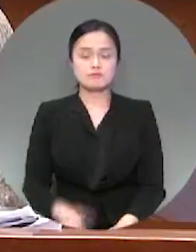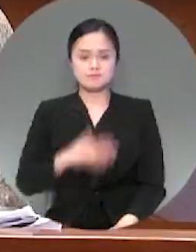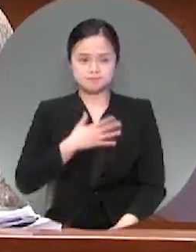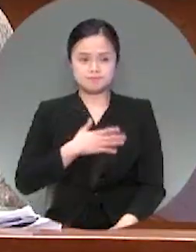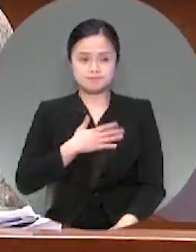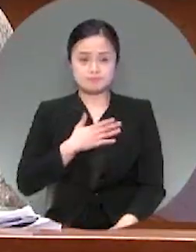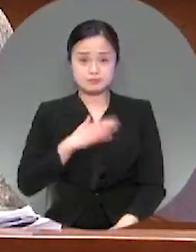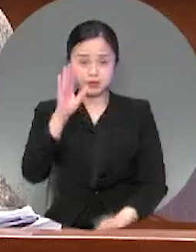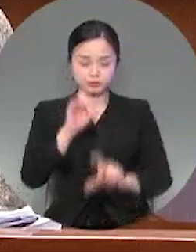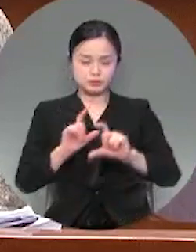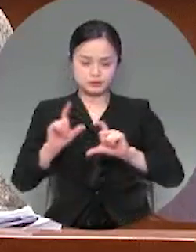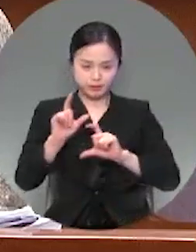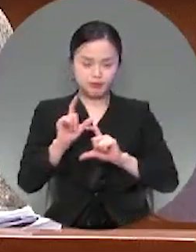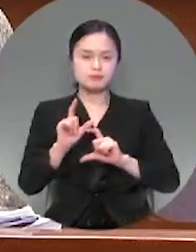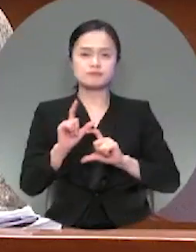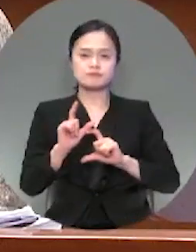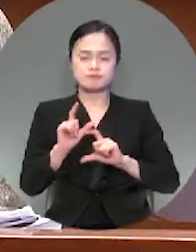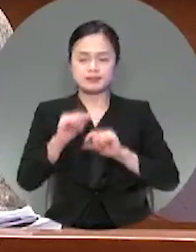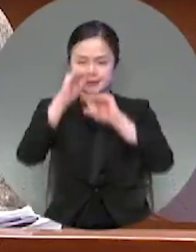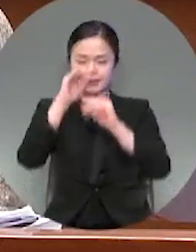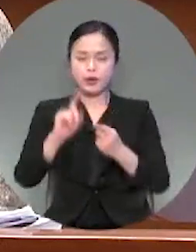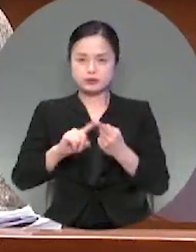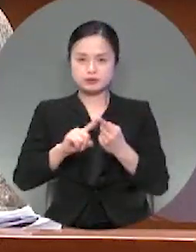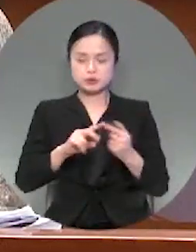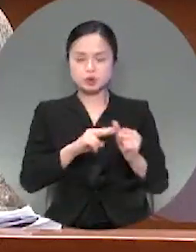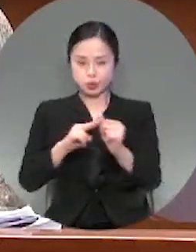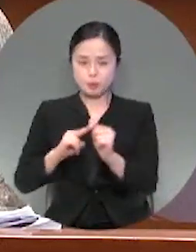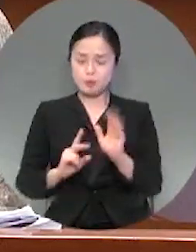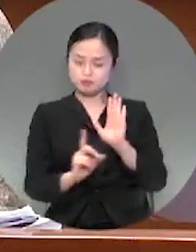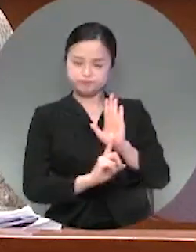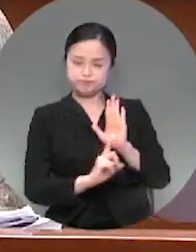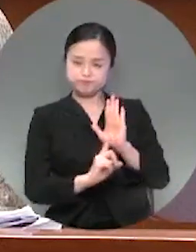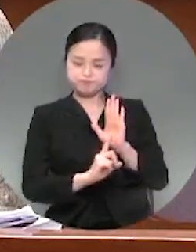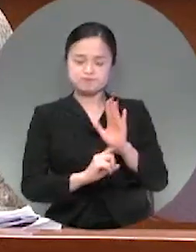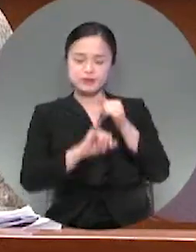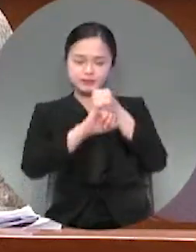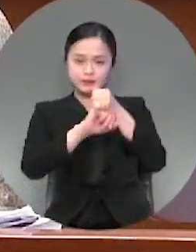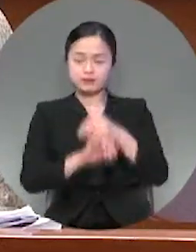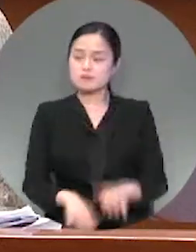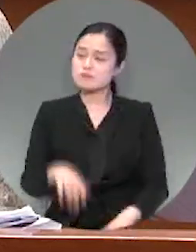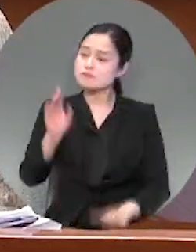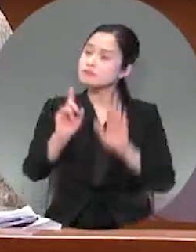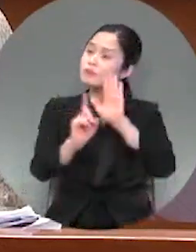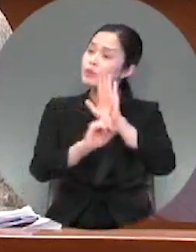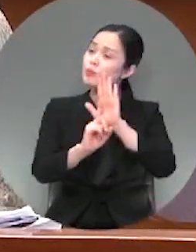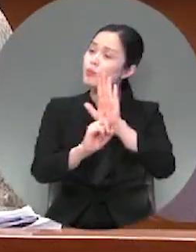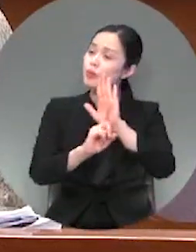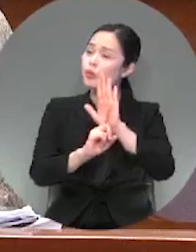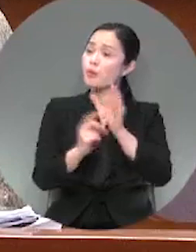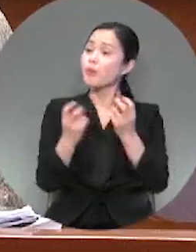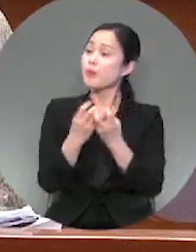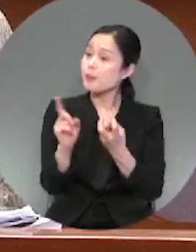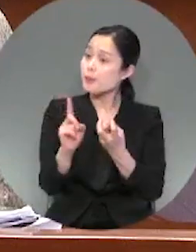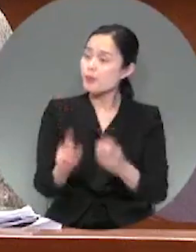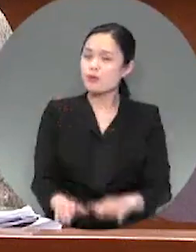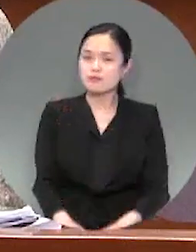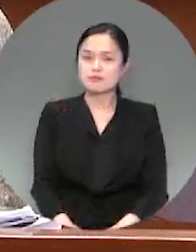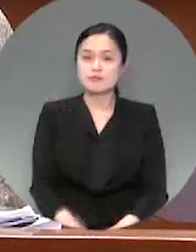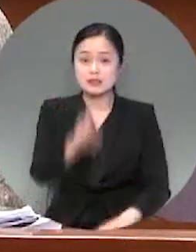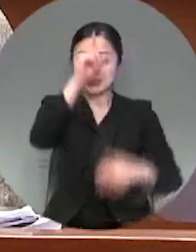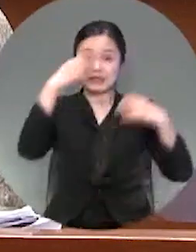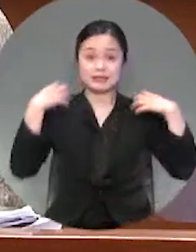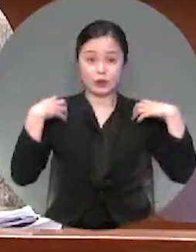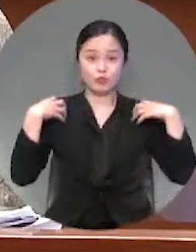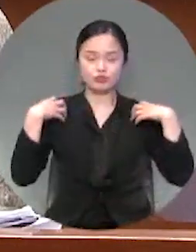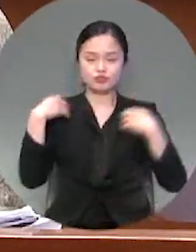빈번하게 드리도록 하겠습니다. 아니, 어떻게 소상하게 저 홍보를 하실 생각이에요? 일단은 뭐 브리핑이나 이런 걸 통해서 안내를 드리고요.